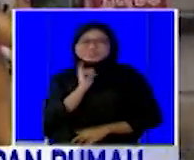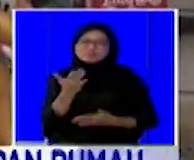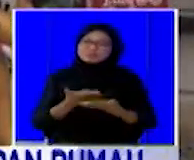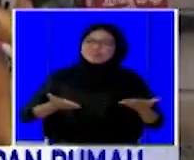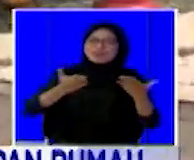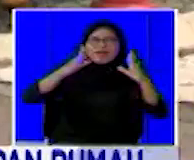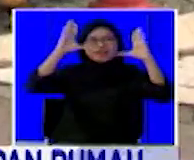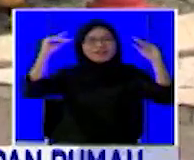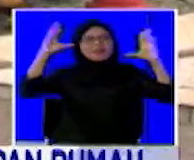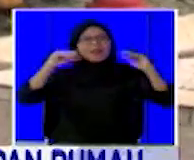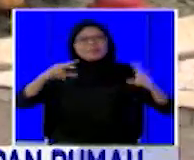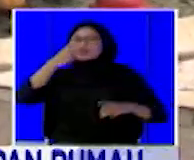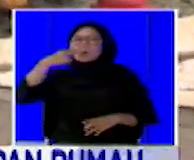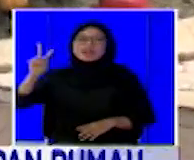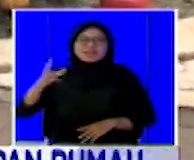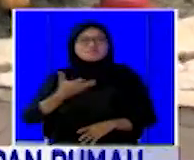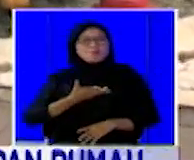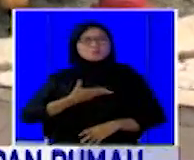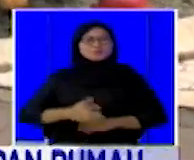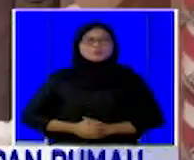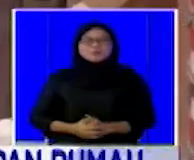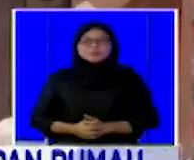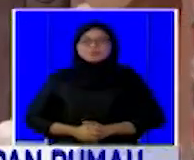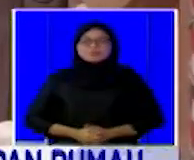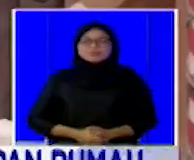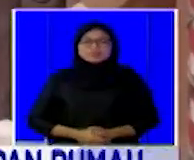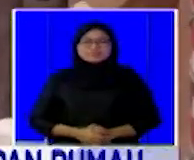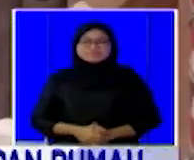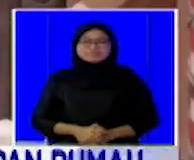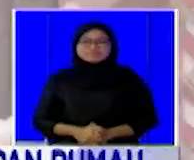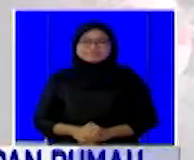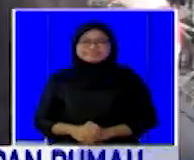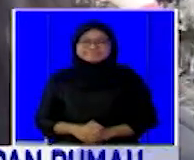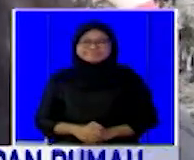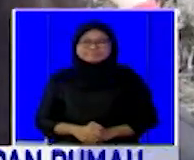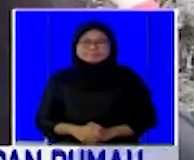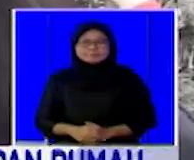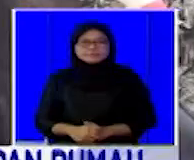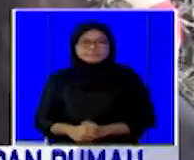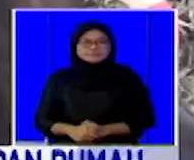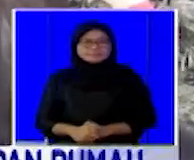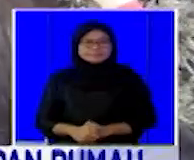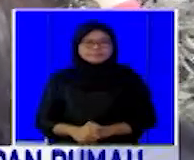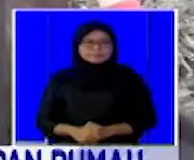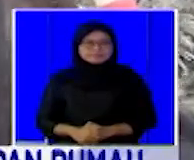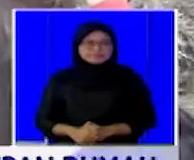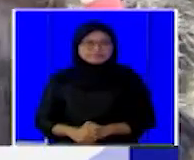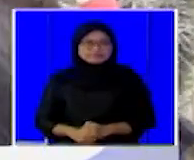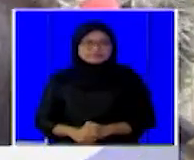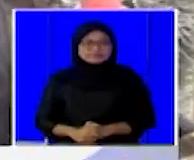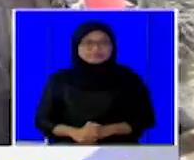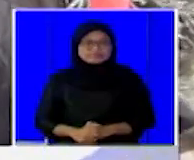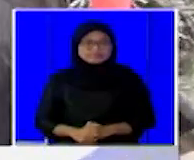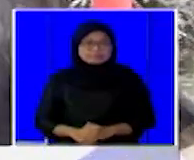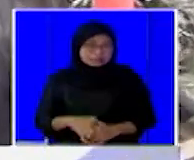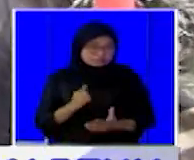ingin merasakan suasana Natal seperti di luar negeri atau di mall. Awalnya sih kita dekor